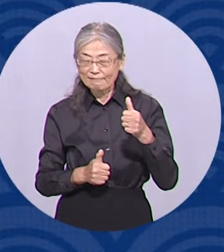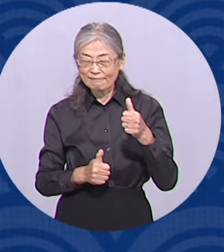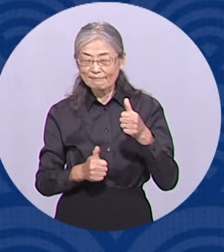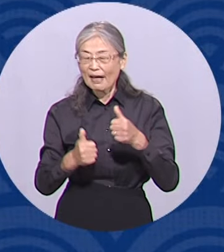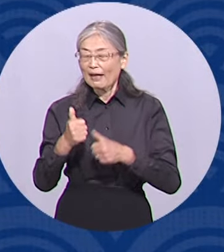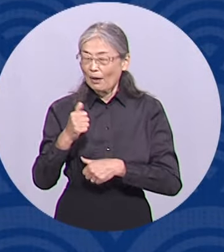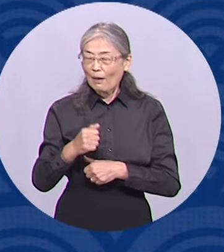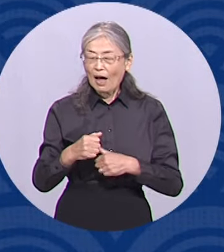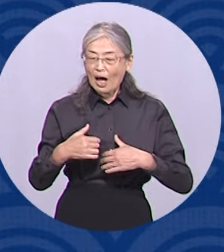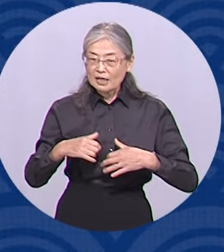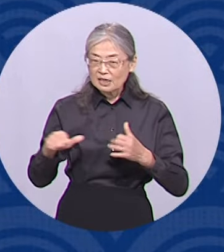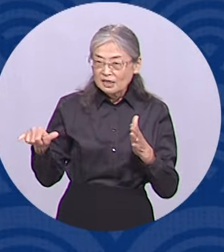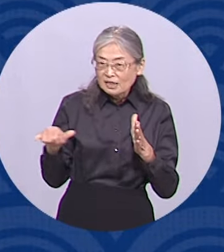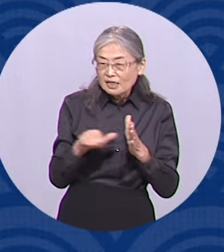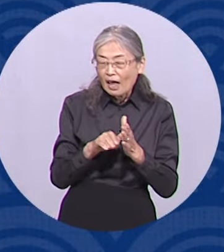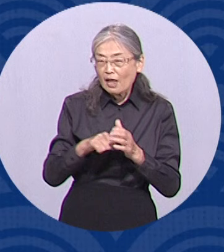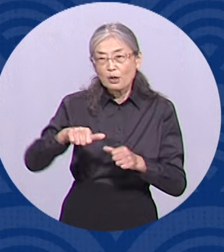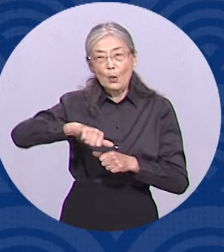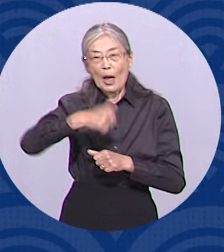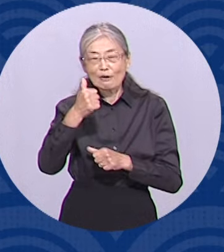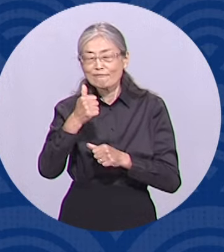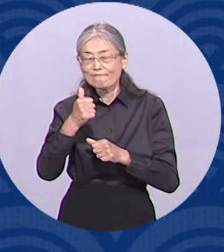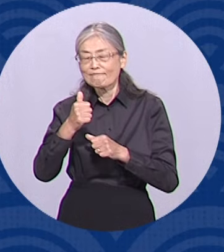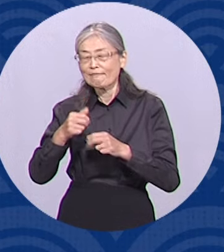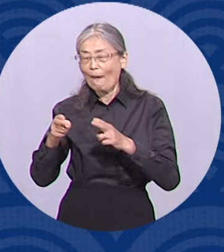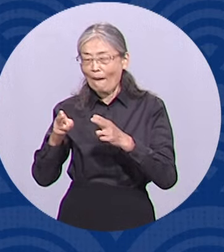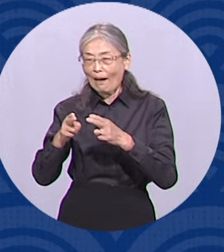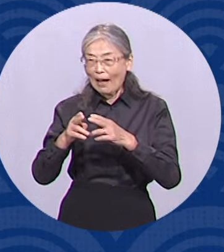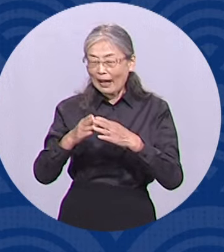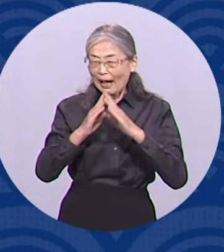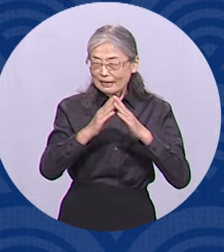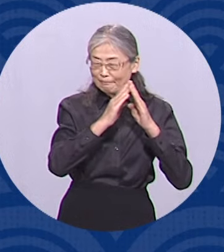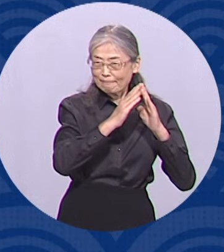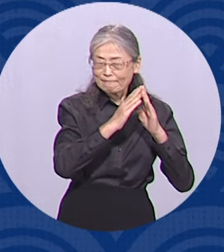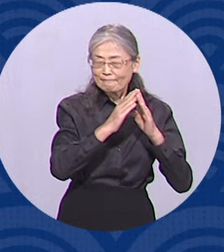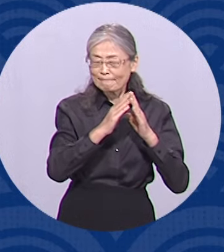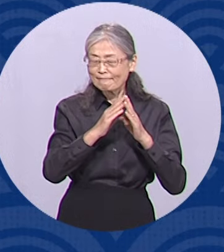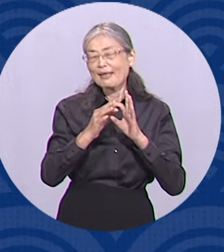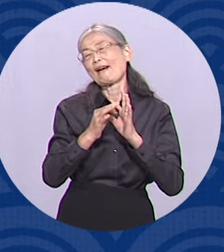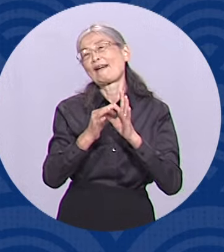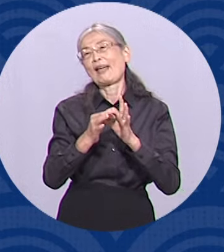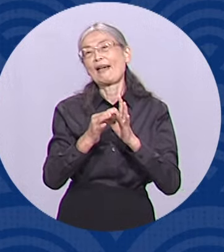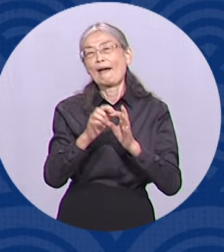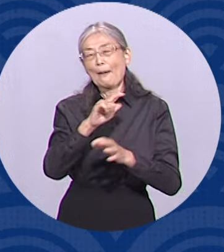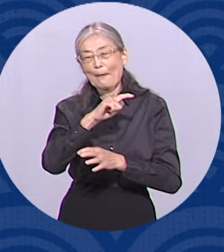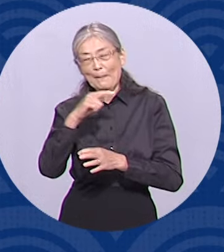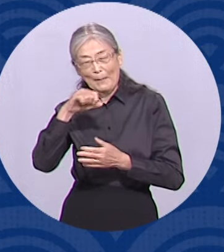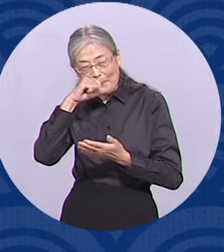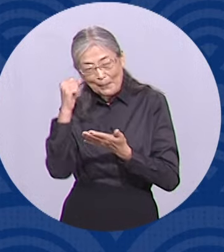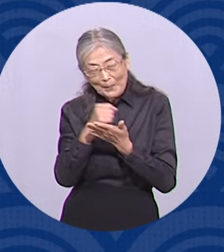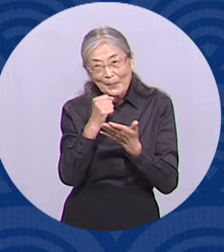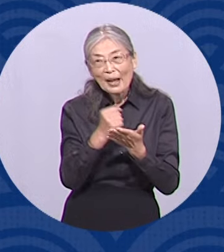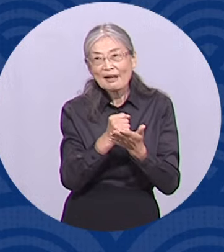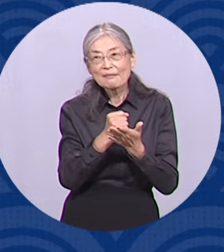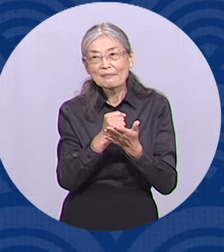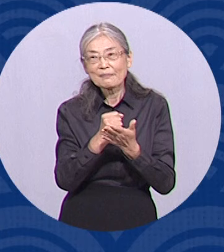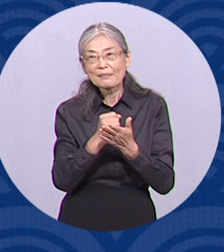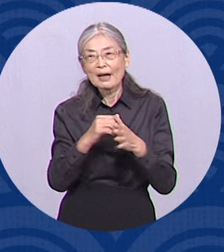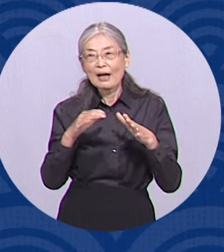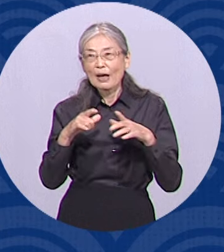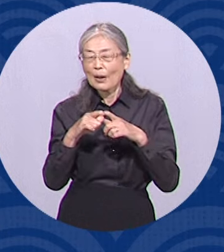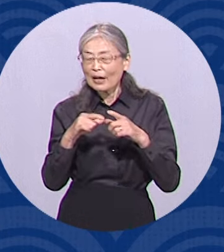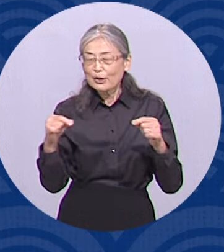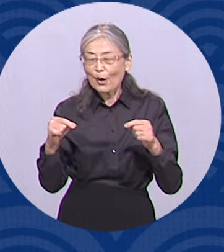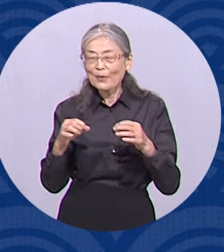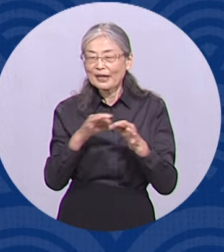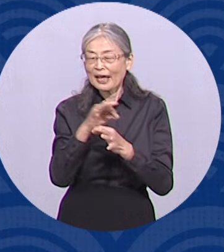ね、生涯におよそ500もの企業の創設に関わるなど、多大な功績を残し、近代日本経済の